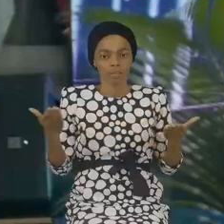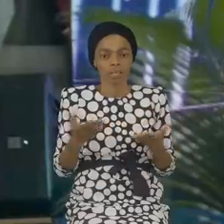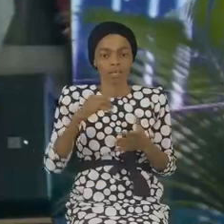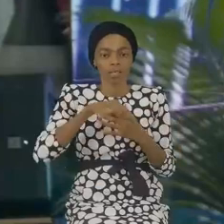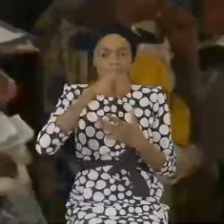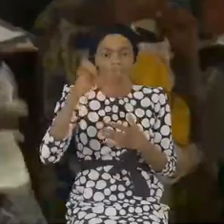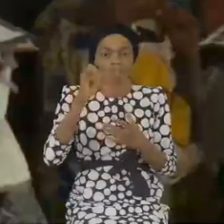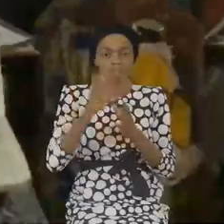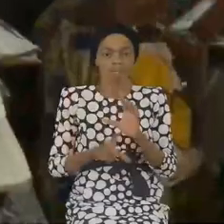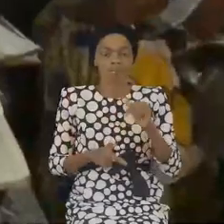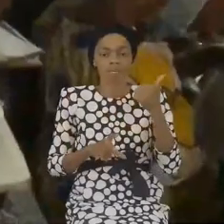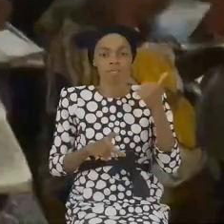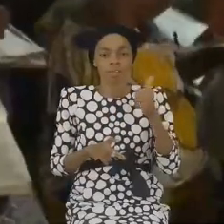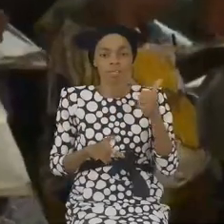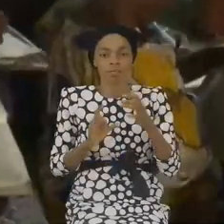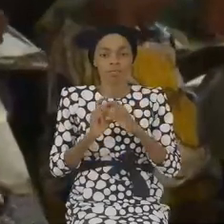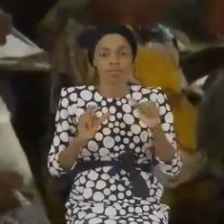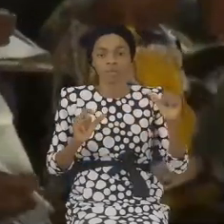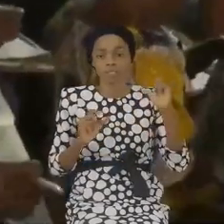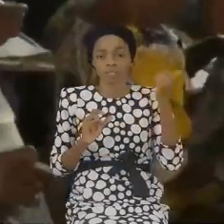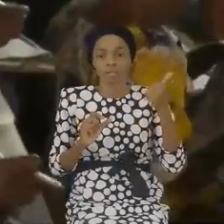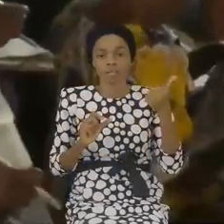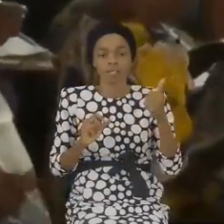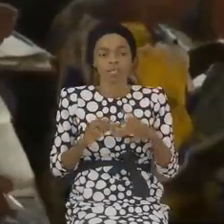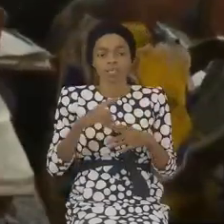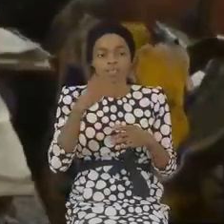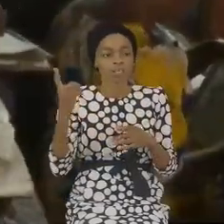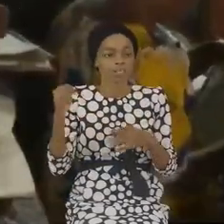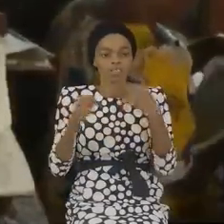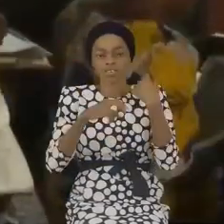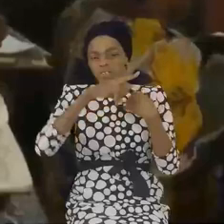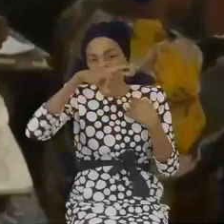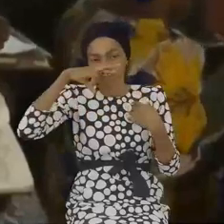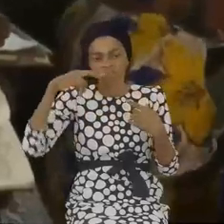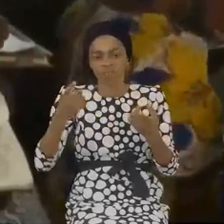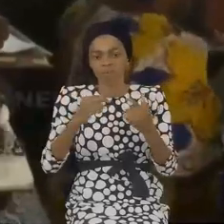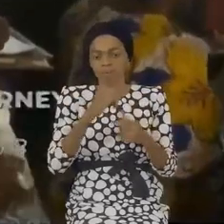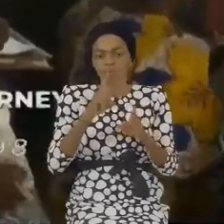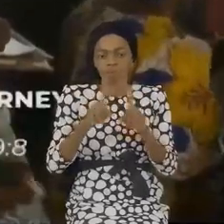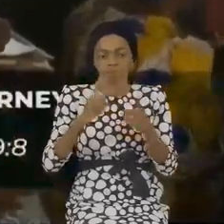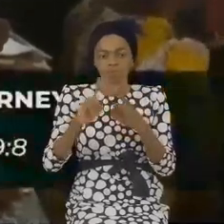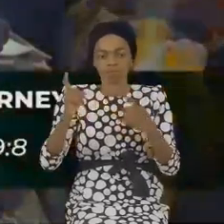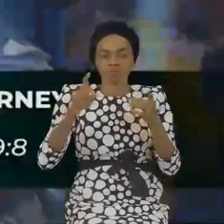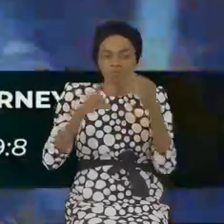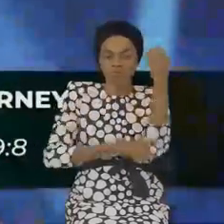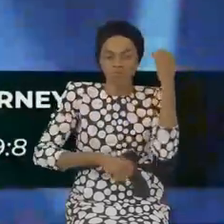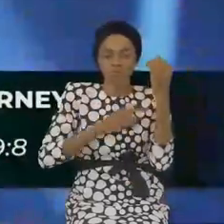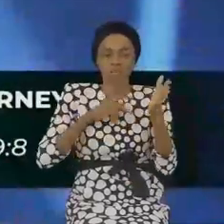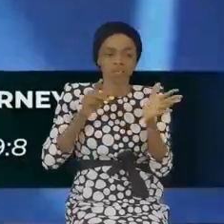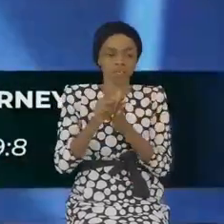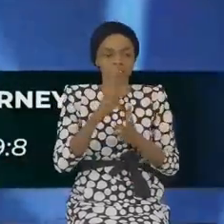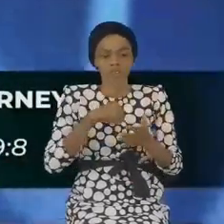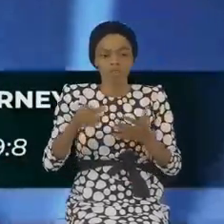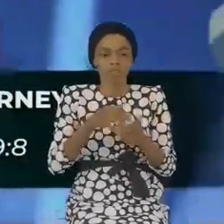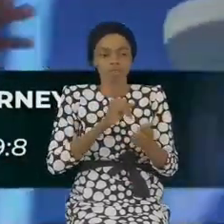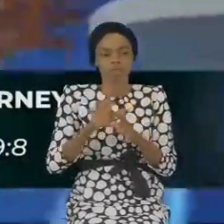chapitre 10, verset 10. Le voleur ne vient que pour dérober, égorger et détruire. Moi, je